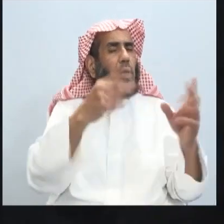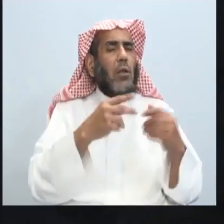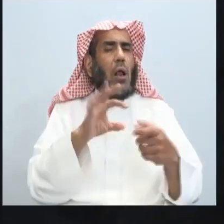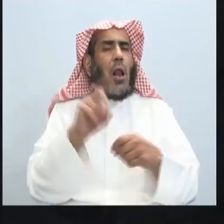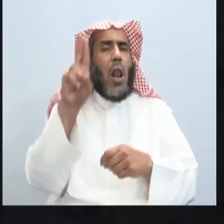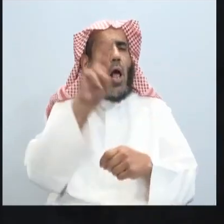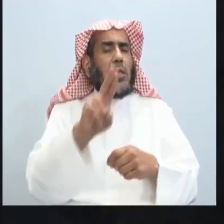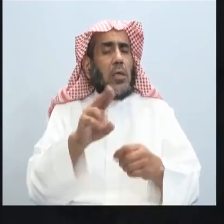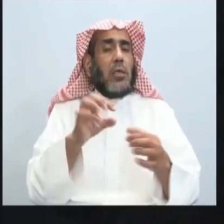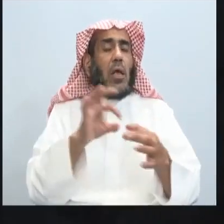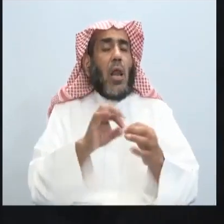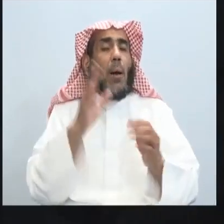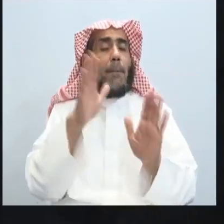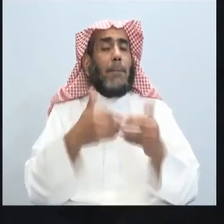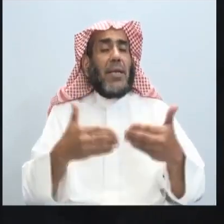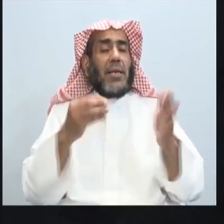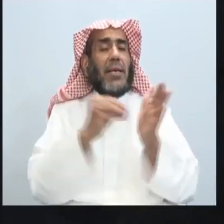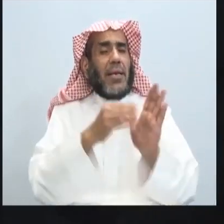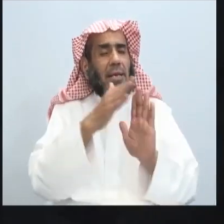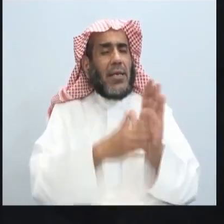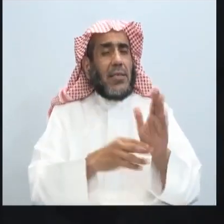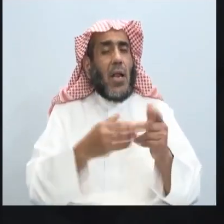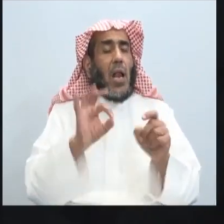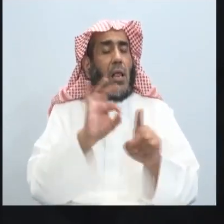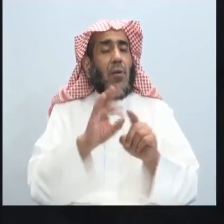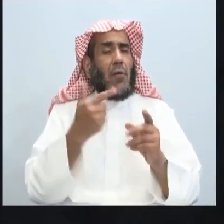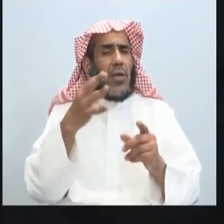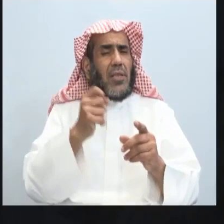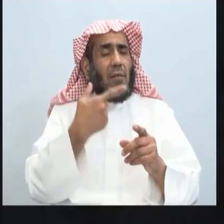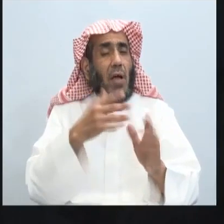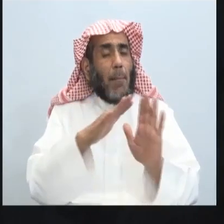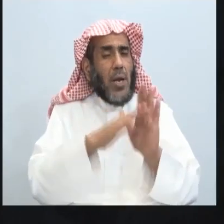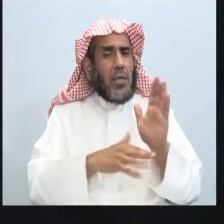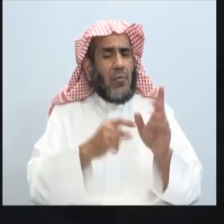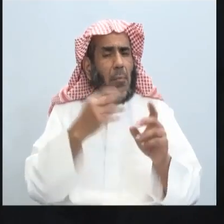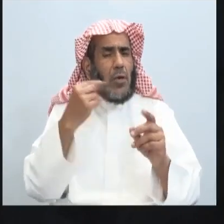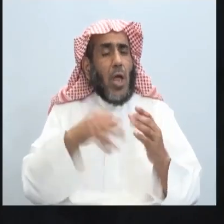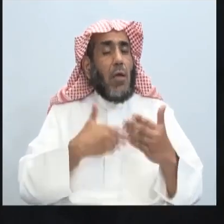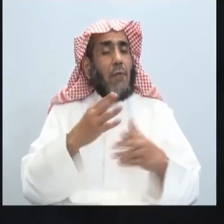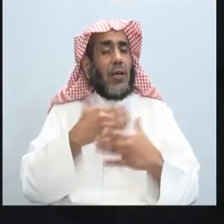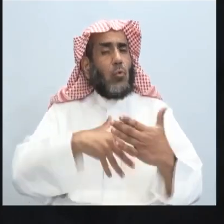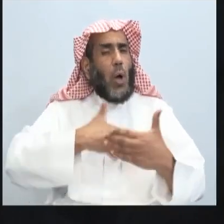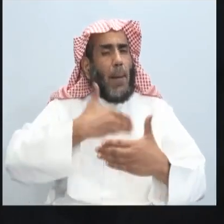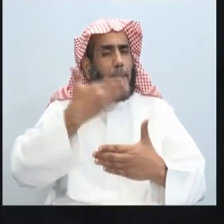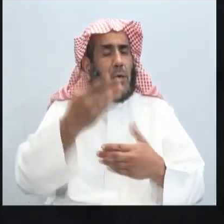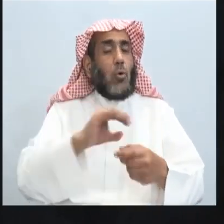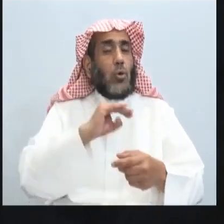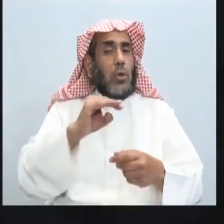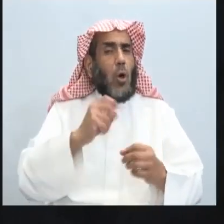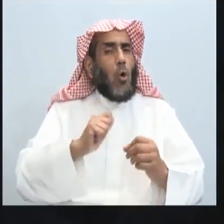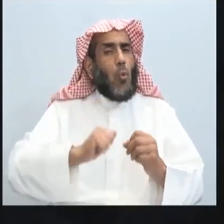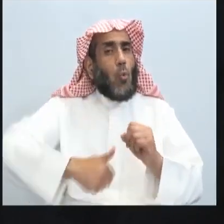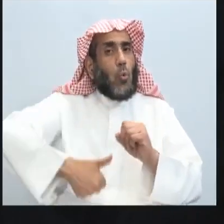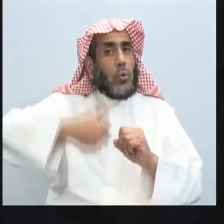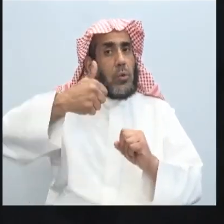تتعلق بالنص وهذا الهدف منها كيف تفهم النص فهما جيدا وكيف تعبر عن ذلك وتجيب ويكون عندك القدره